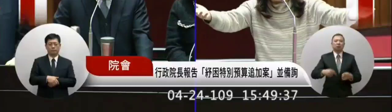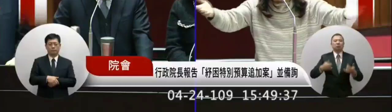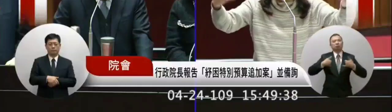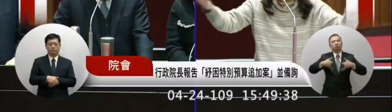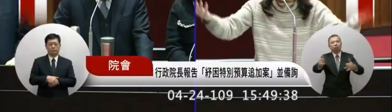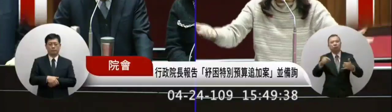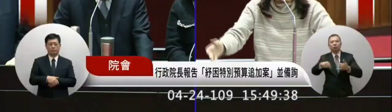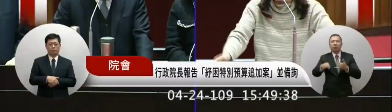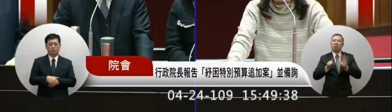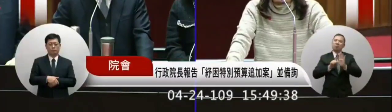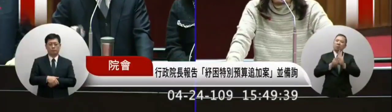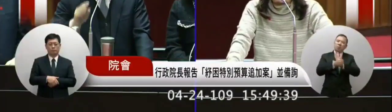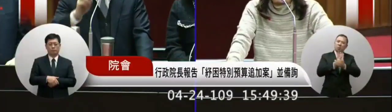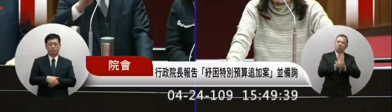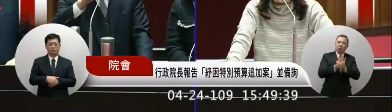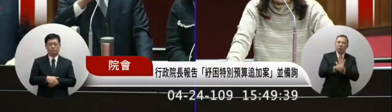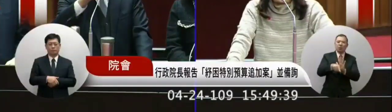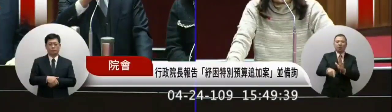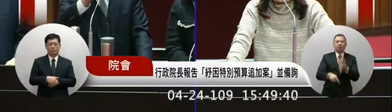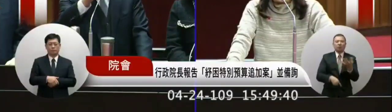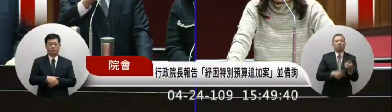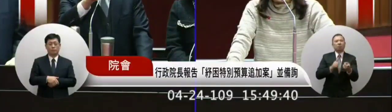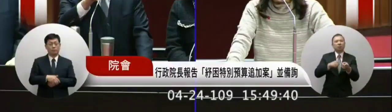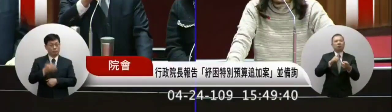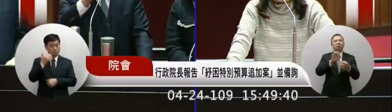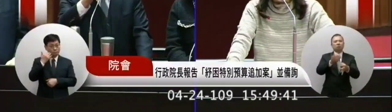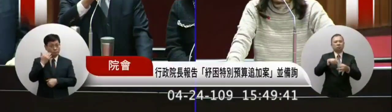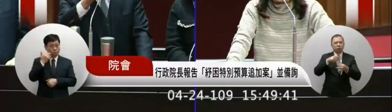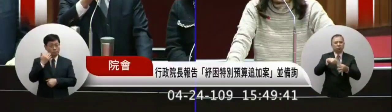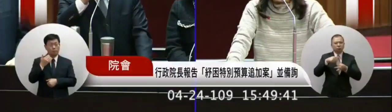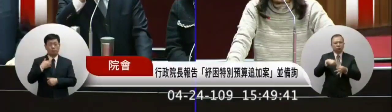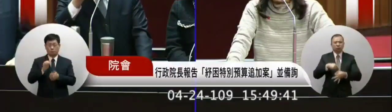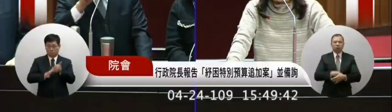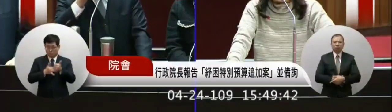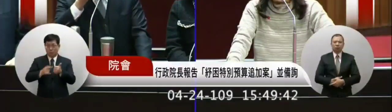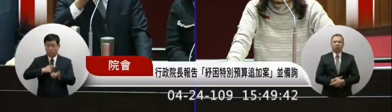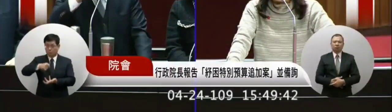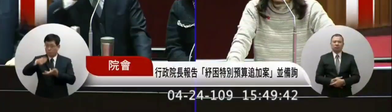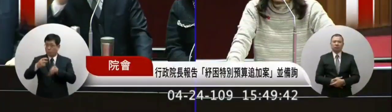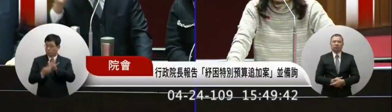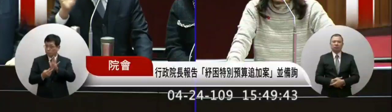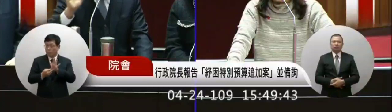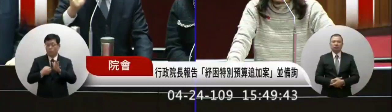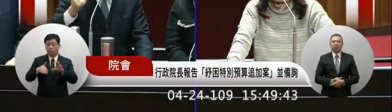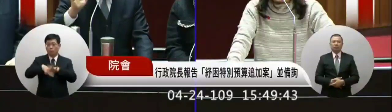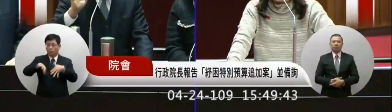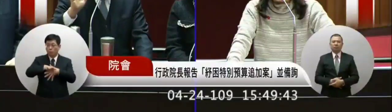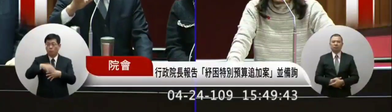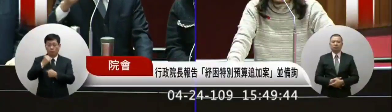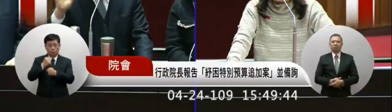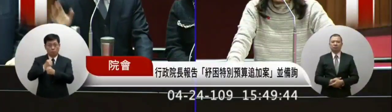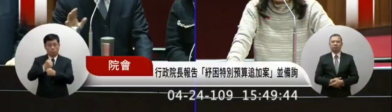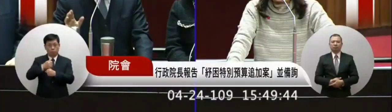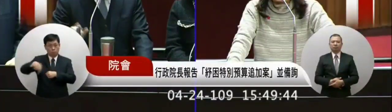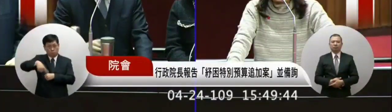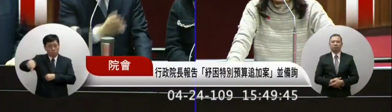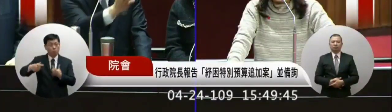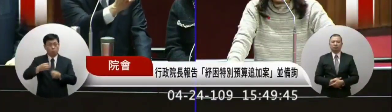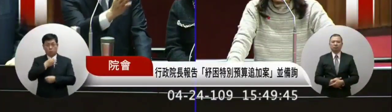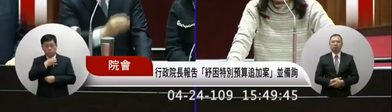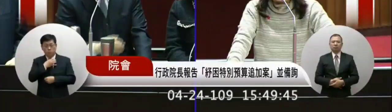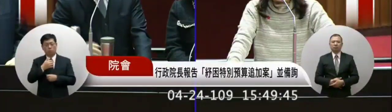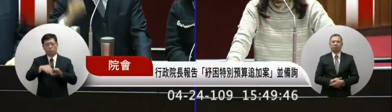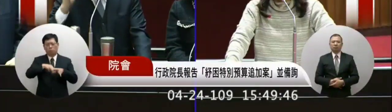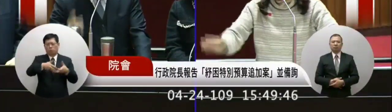或是说可能就是在哪里做表演的。 如果委员你举这种例子，文化工作者，那他陷入困